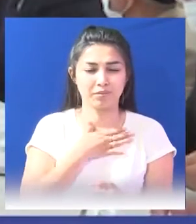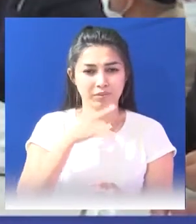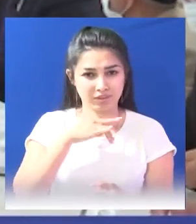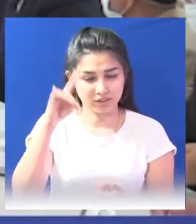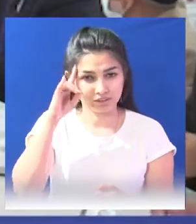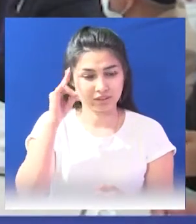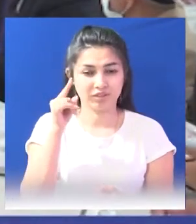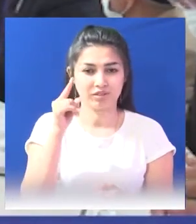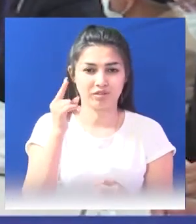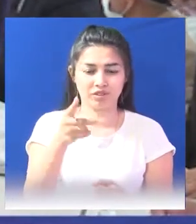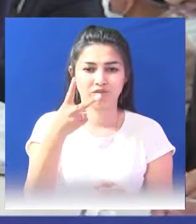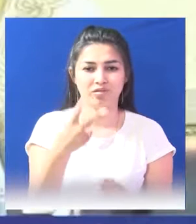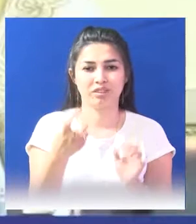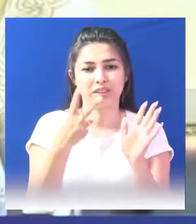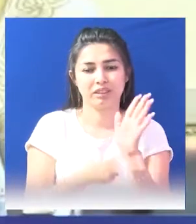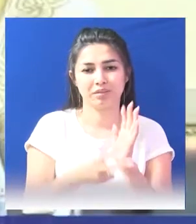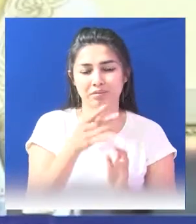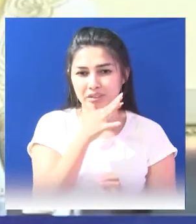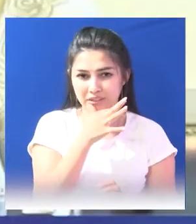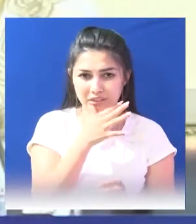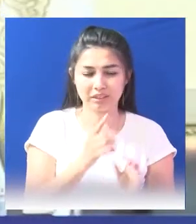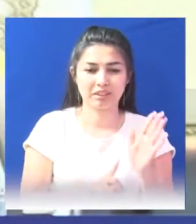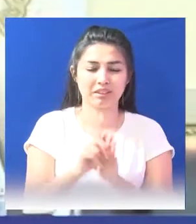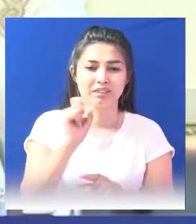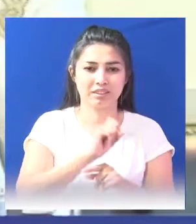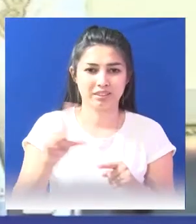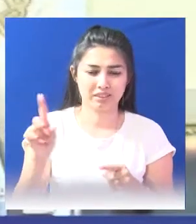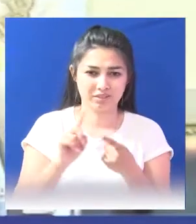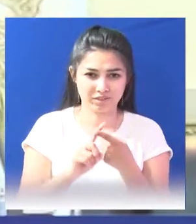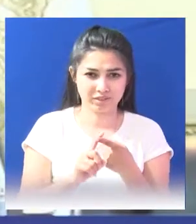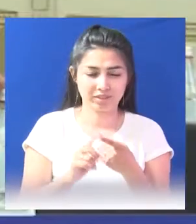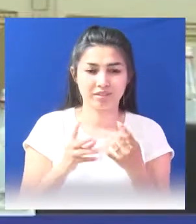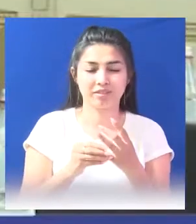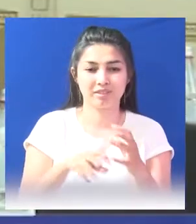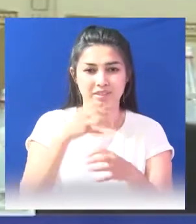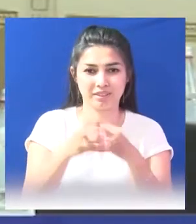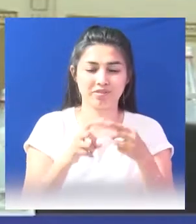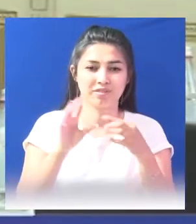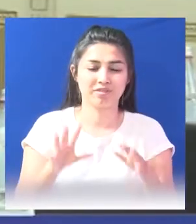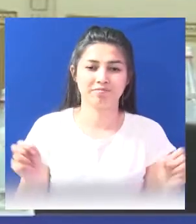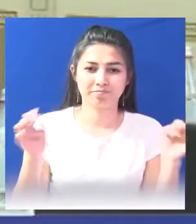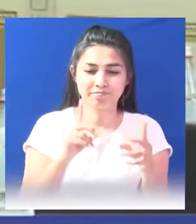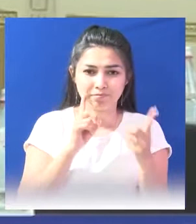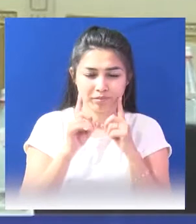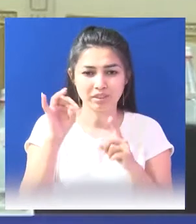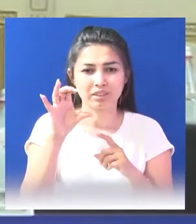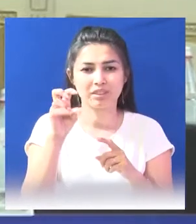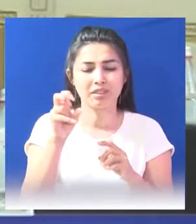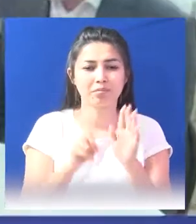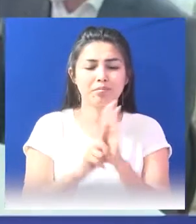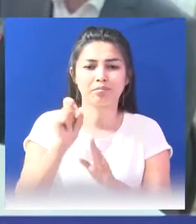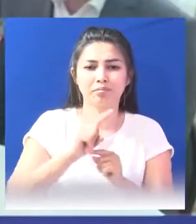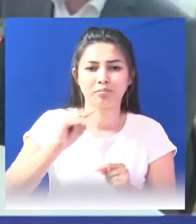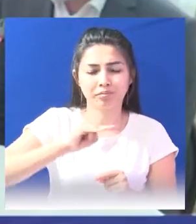году исполняется 1270 лет со дня Атлахской битвы. В международной конференции на тему «Приход ислама в казахскую